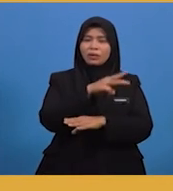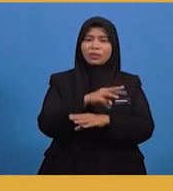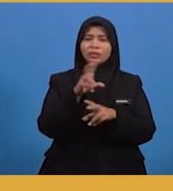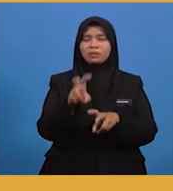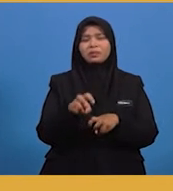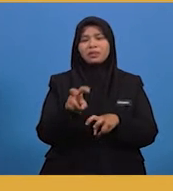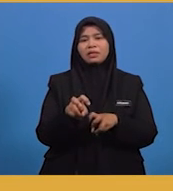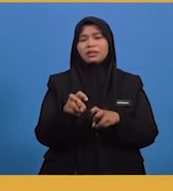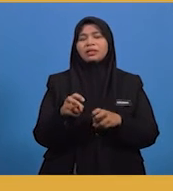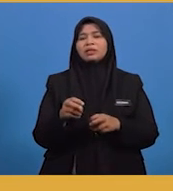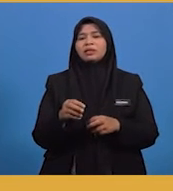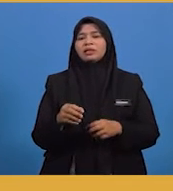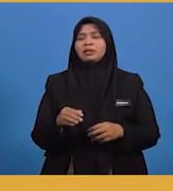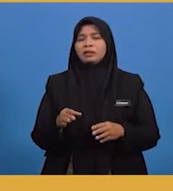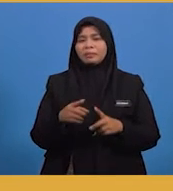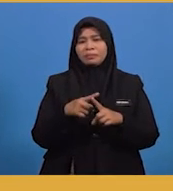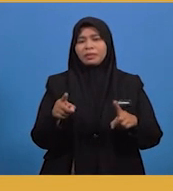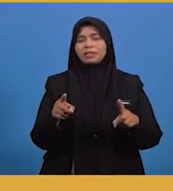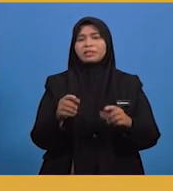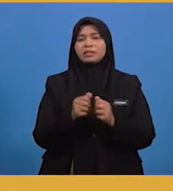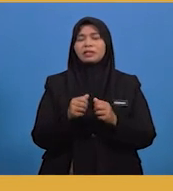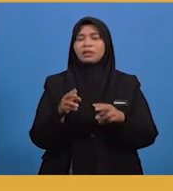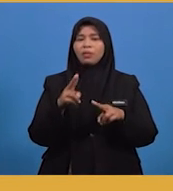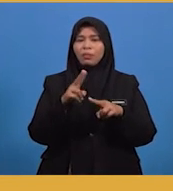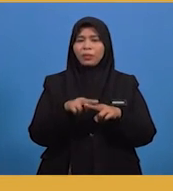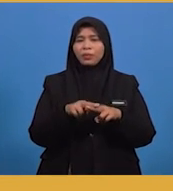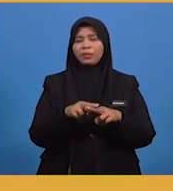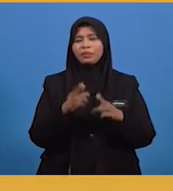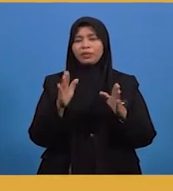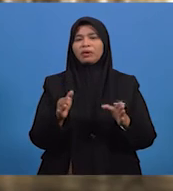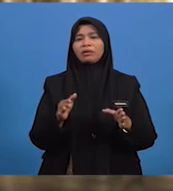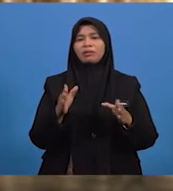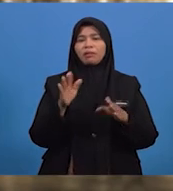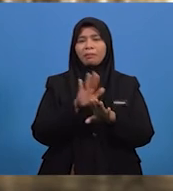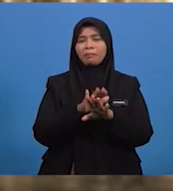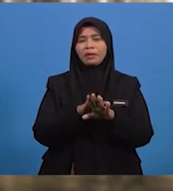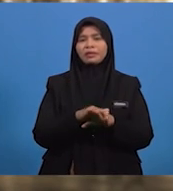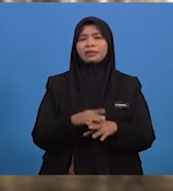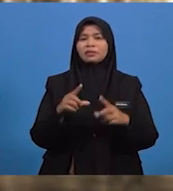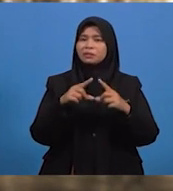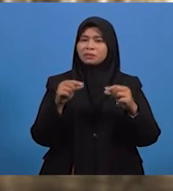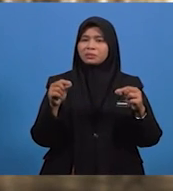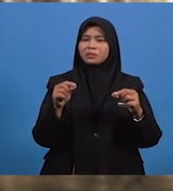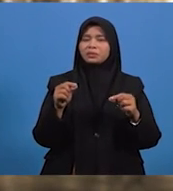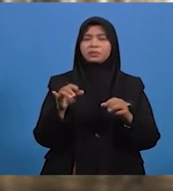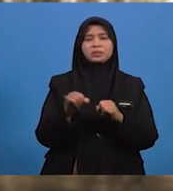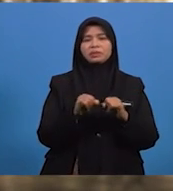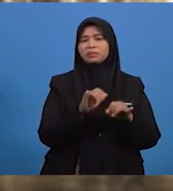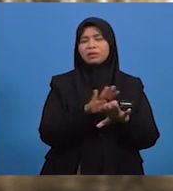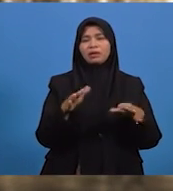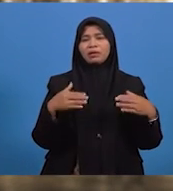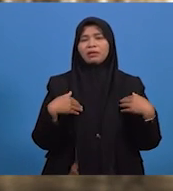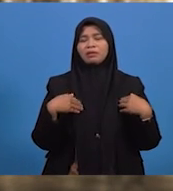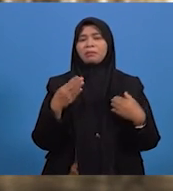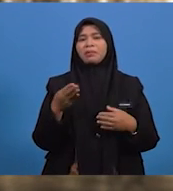pertanian dibandingkan dengan jumlah penduduknya yang ramai. Jepun juga tidak mempunyai bahan